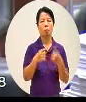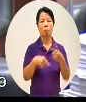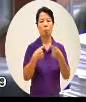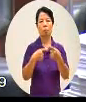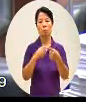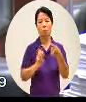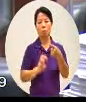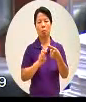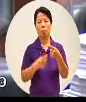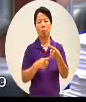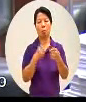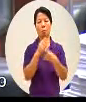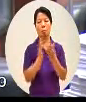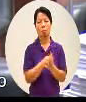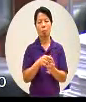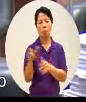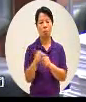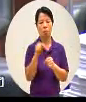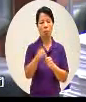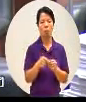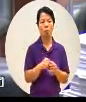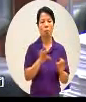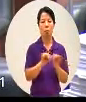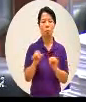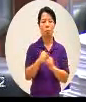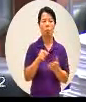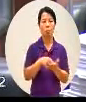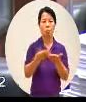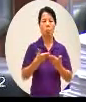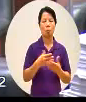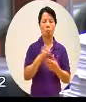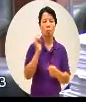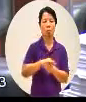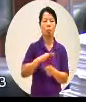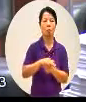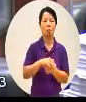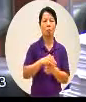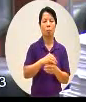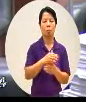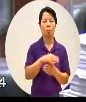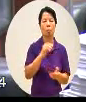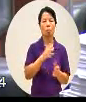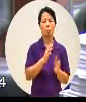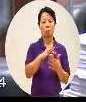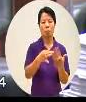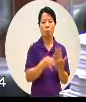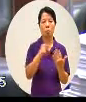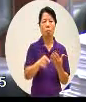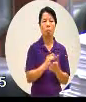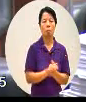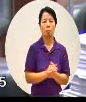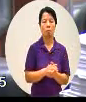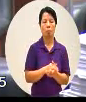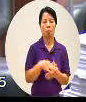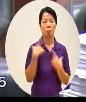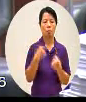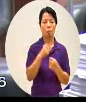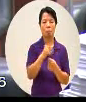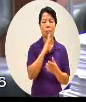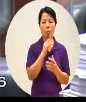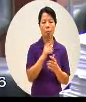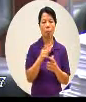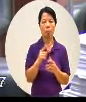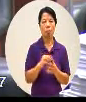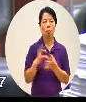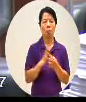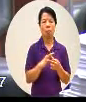100年3月7日，哦，依据恁的土地征收补偿办法来查估。啊，本案呢，因为就是